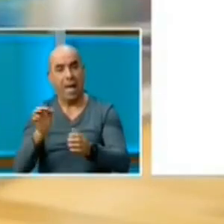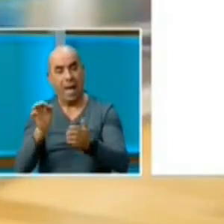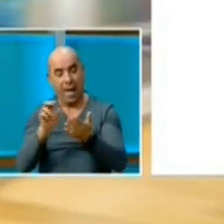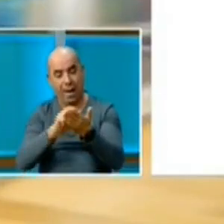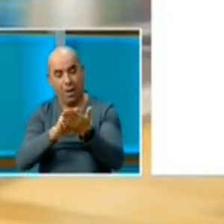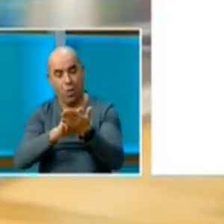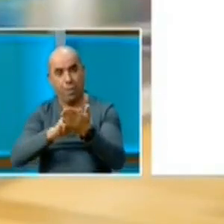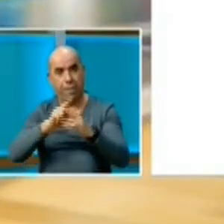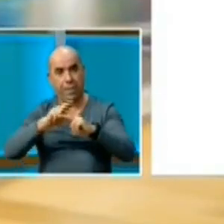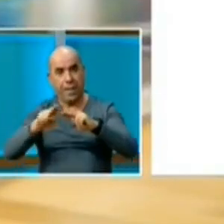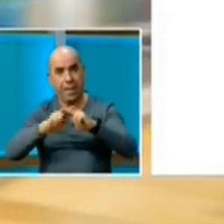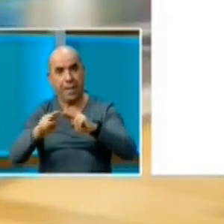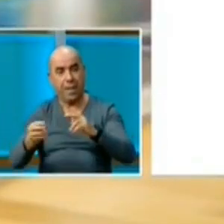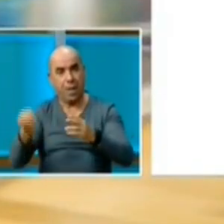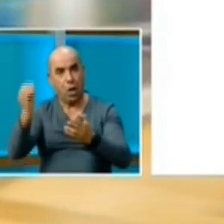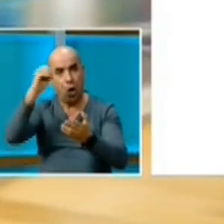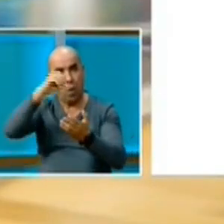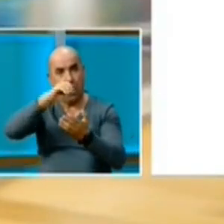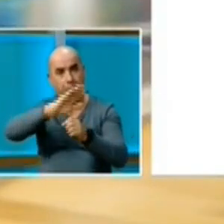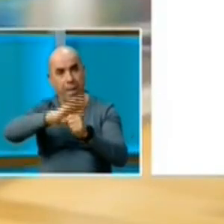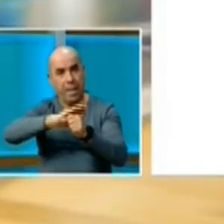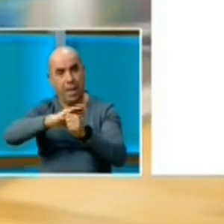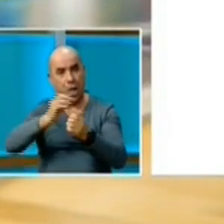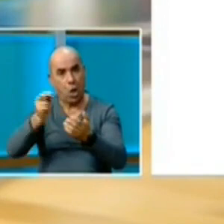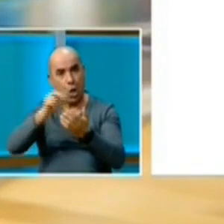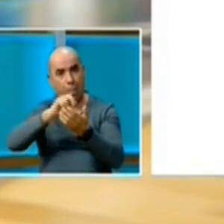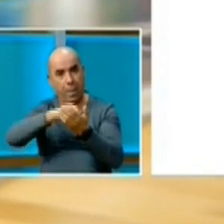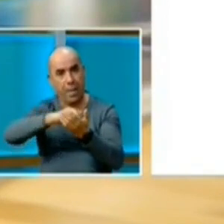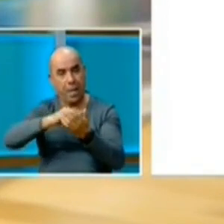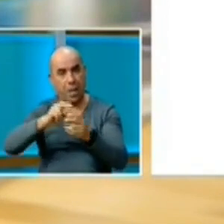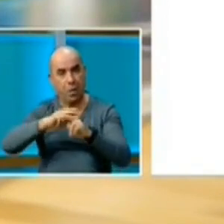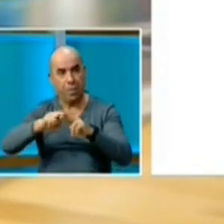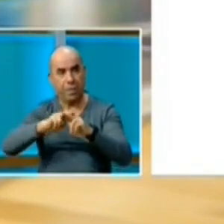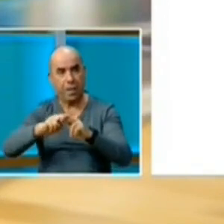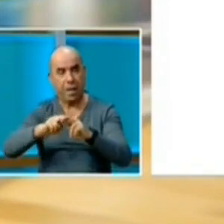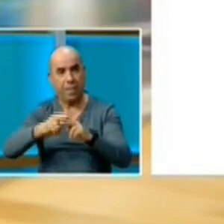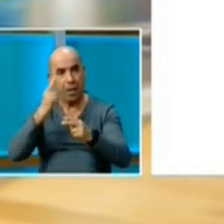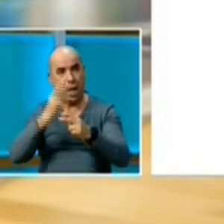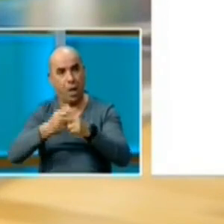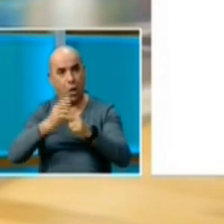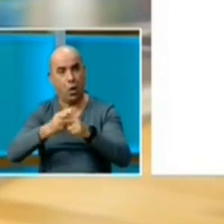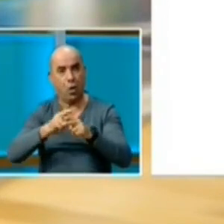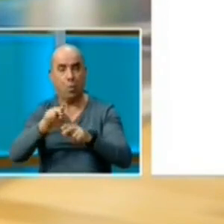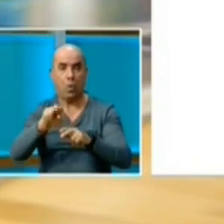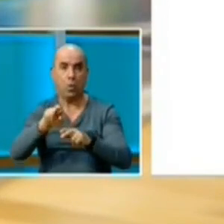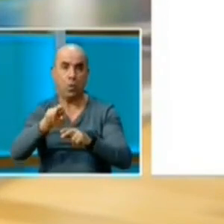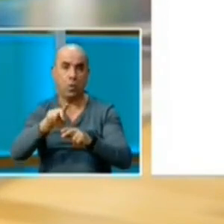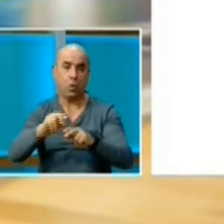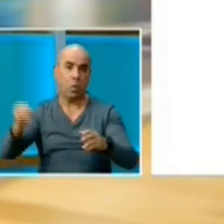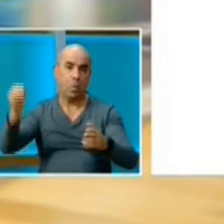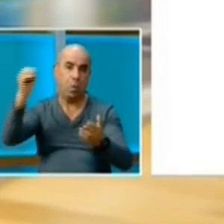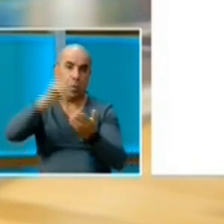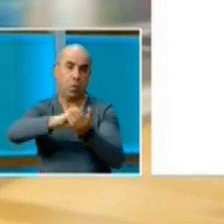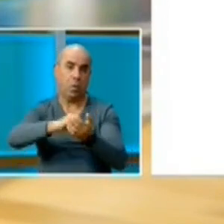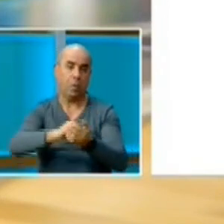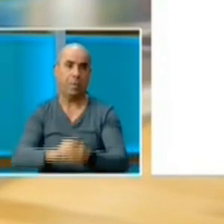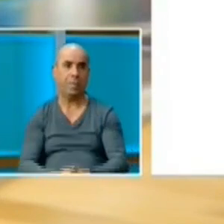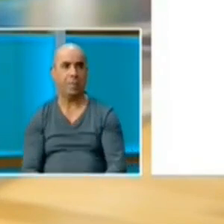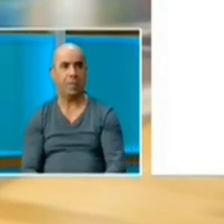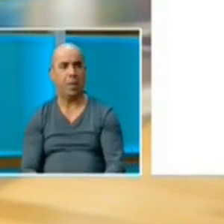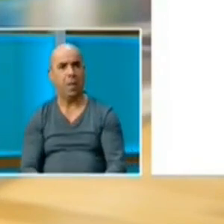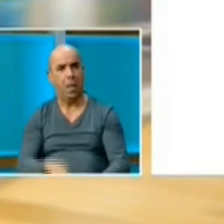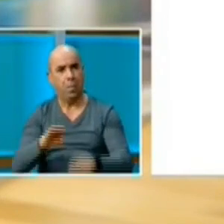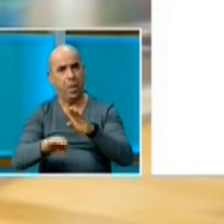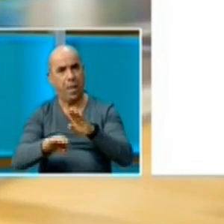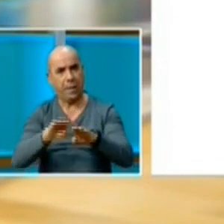الفراغ باسم موصول مناسب. أتمم الفراغ باسم موصول مناسب. ها هي أمامنا